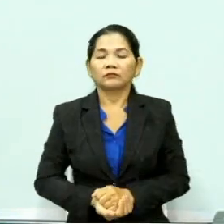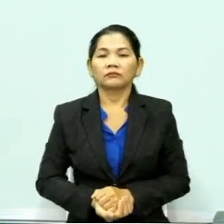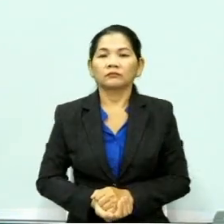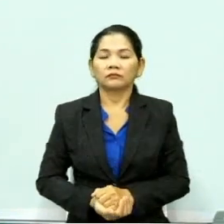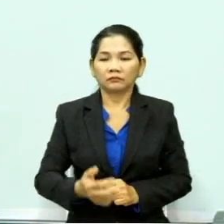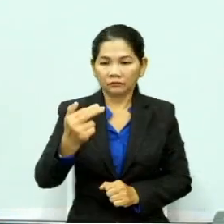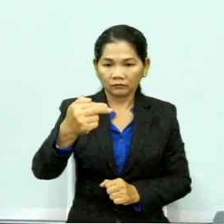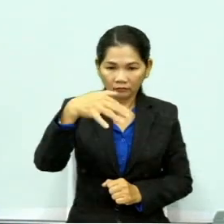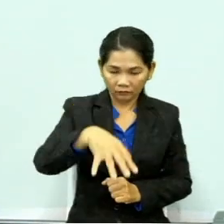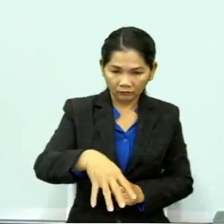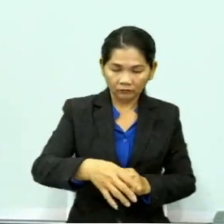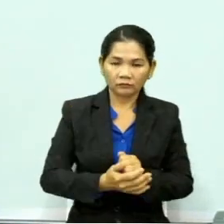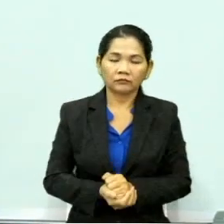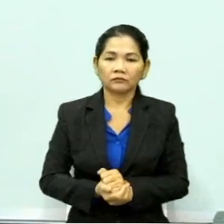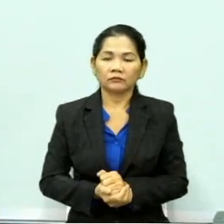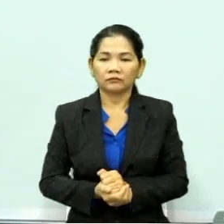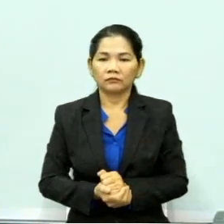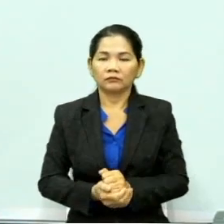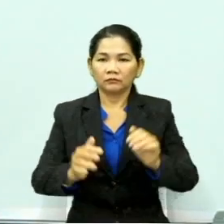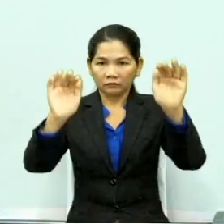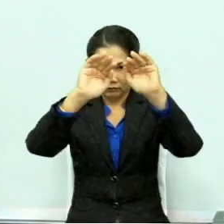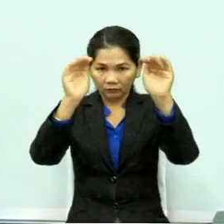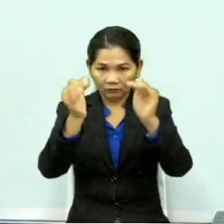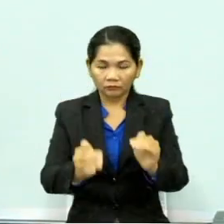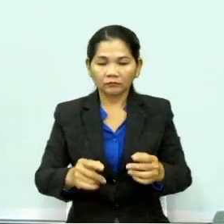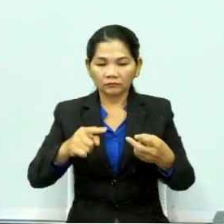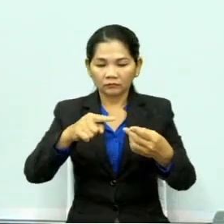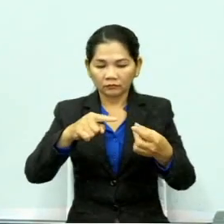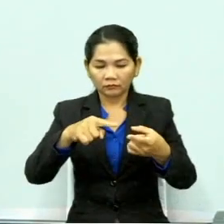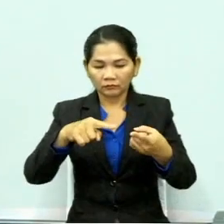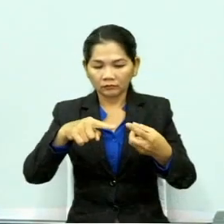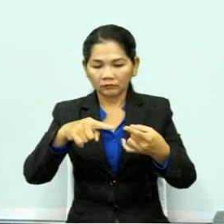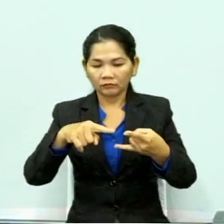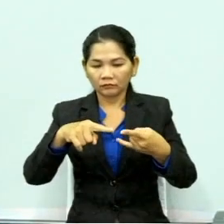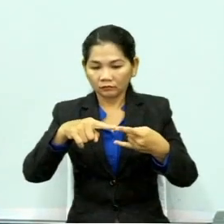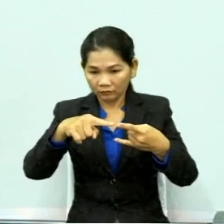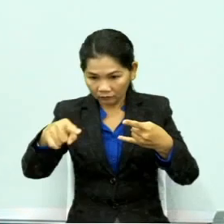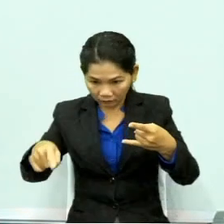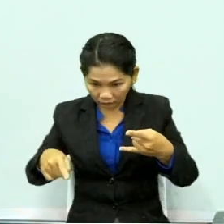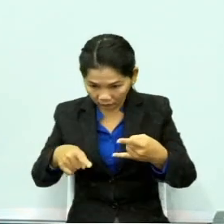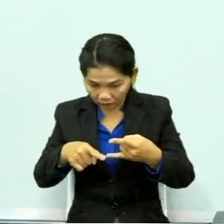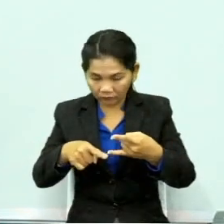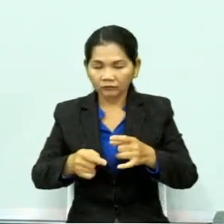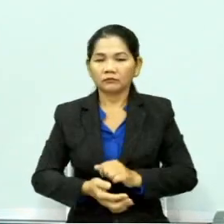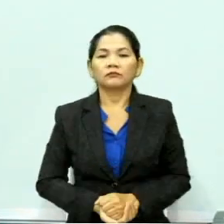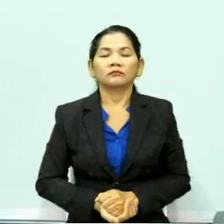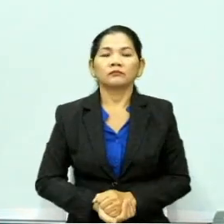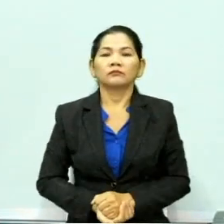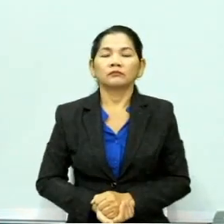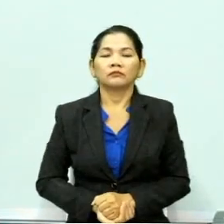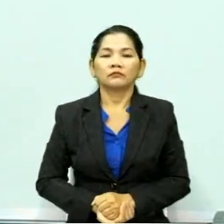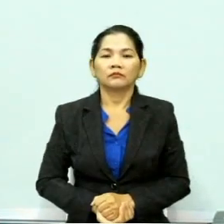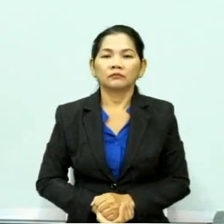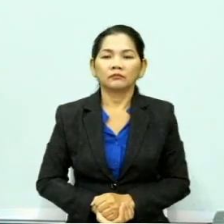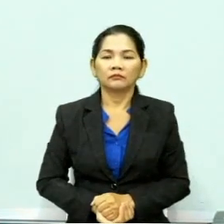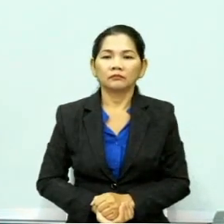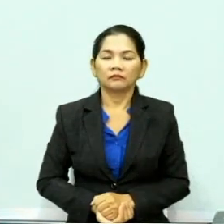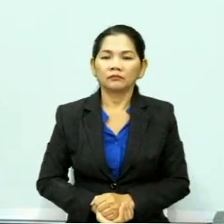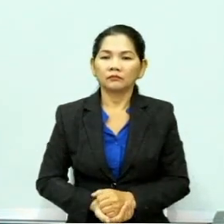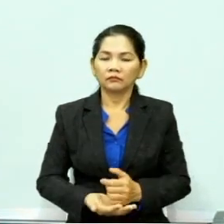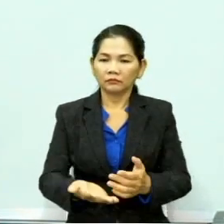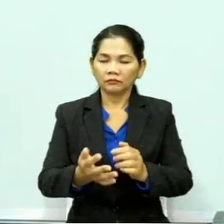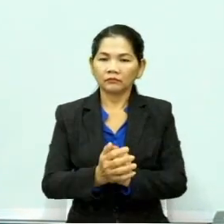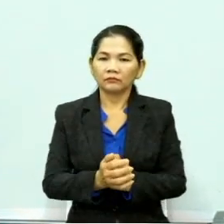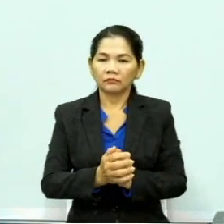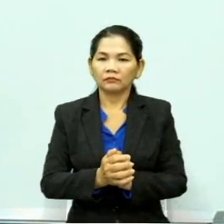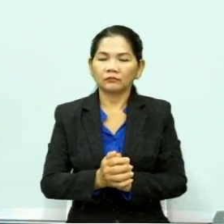ti lại nế cứ miên chà sẩm than mù là có chà miên sẩm than sẩm than mồi chà chà rứa có chia